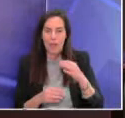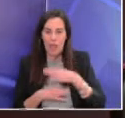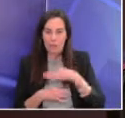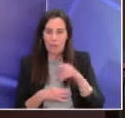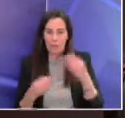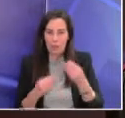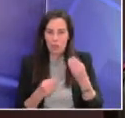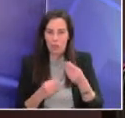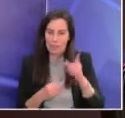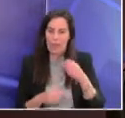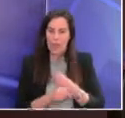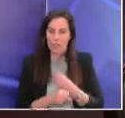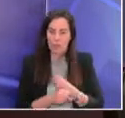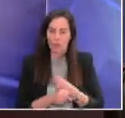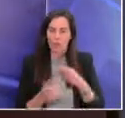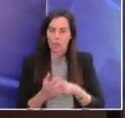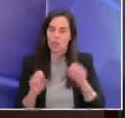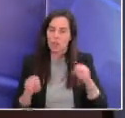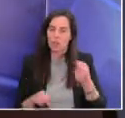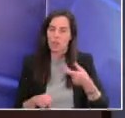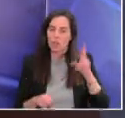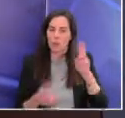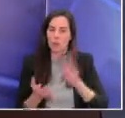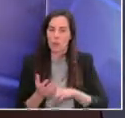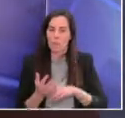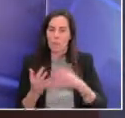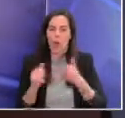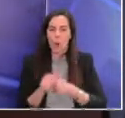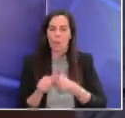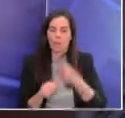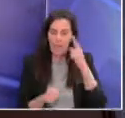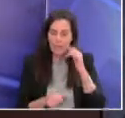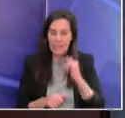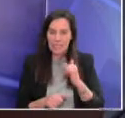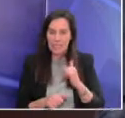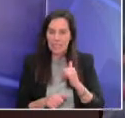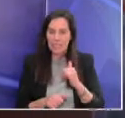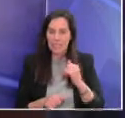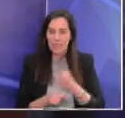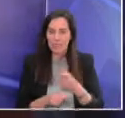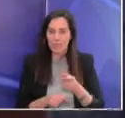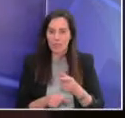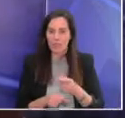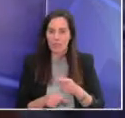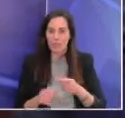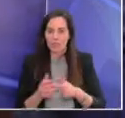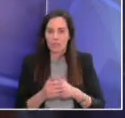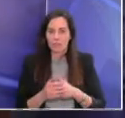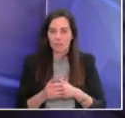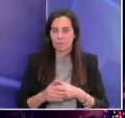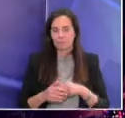זה משהו שהוא אמור לעשות. כדי לשלוט קצת יותר נכון בכמות העוקבים שלו ולדעת איזה, איך לנתב את זה. יש לו. כן, אבל אנשים צריכים